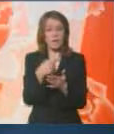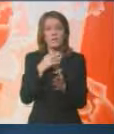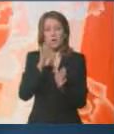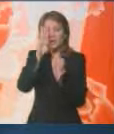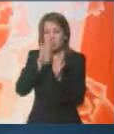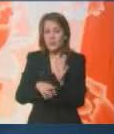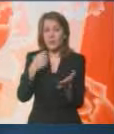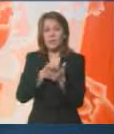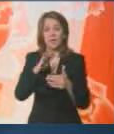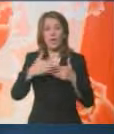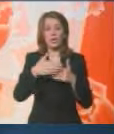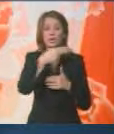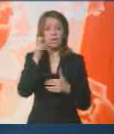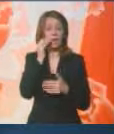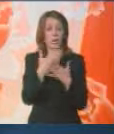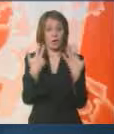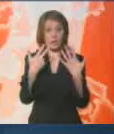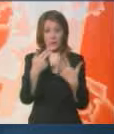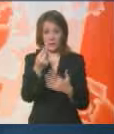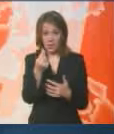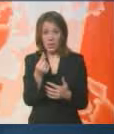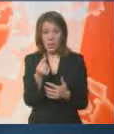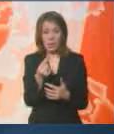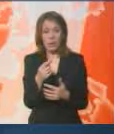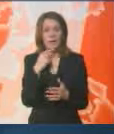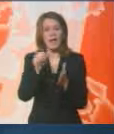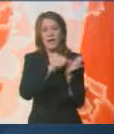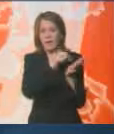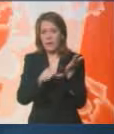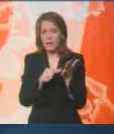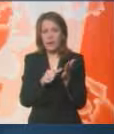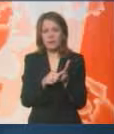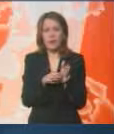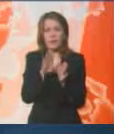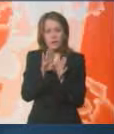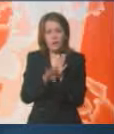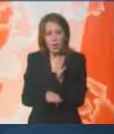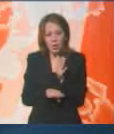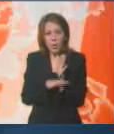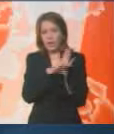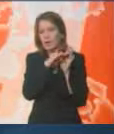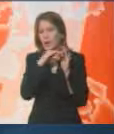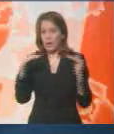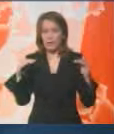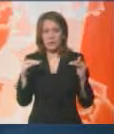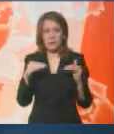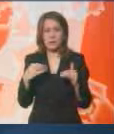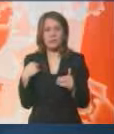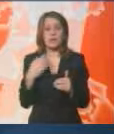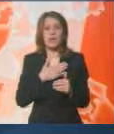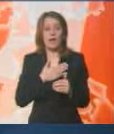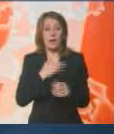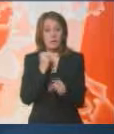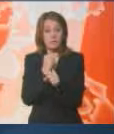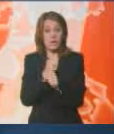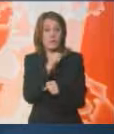spustili cene u odnosu na evro kad je bio 80 dinara. Likvidnost je na donjoj granici. Naš